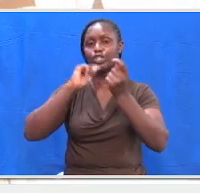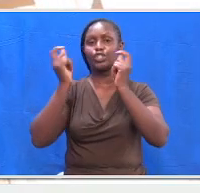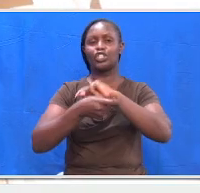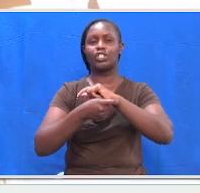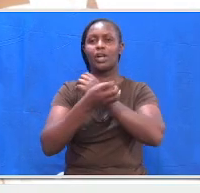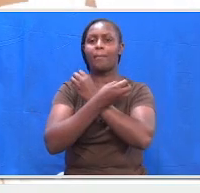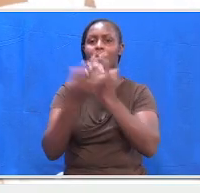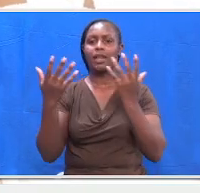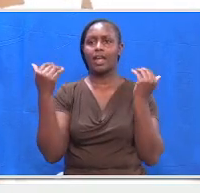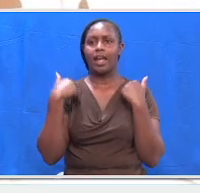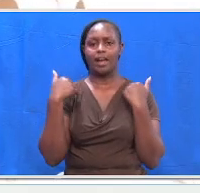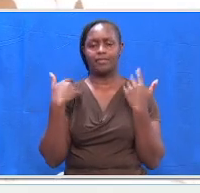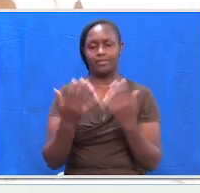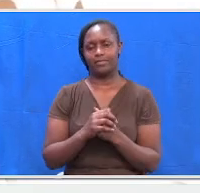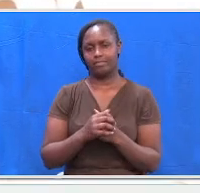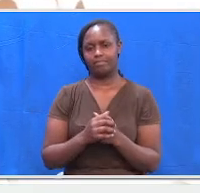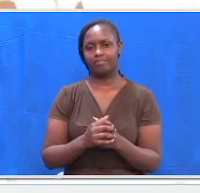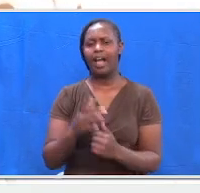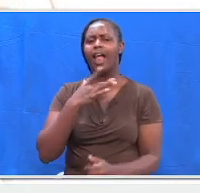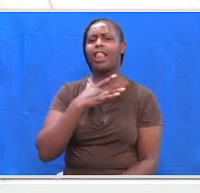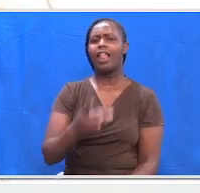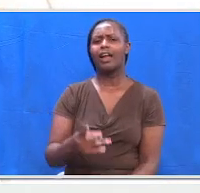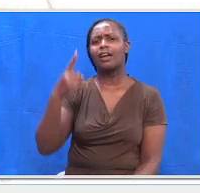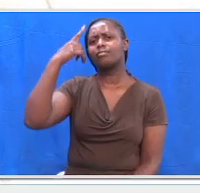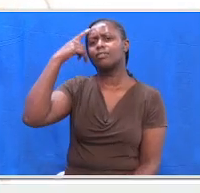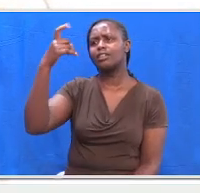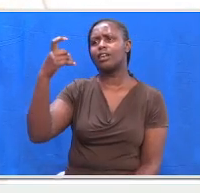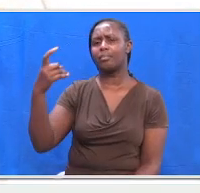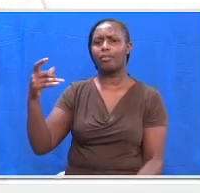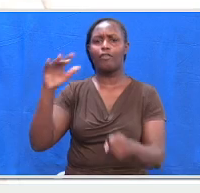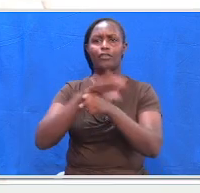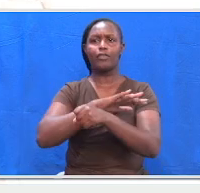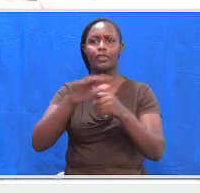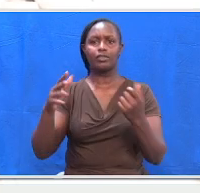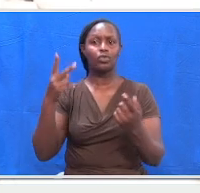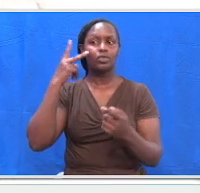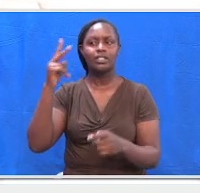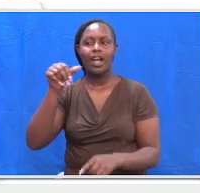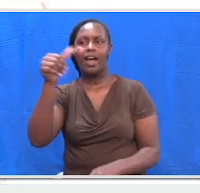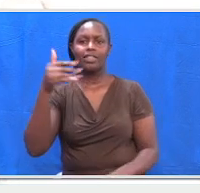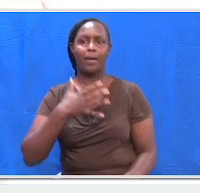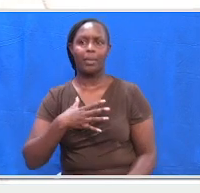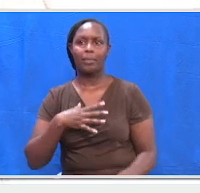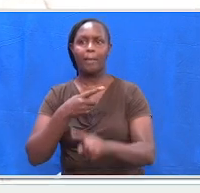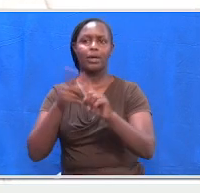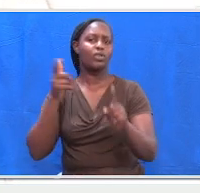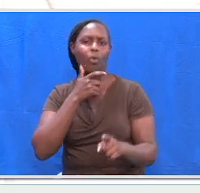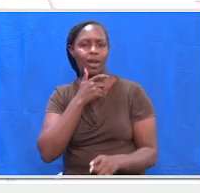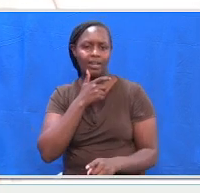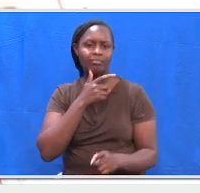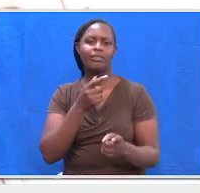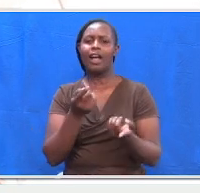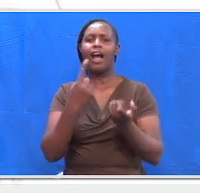ile tunaita ndoto nilikuwa ninazo ziomba, unaona kwa wenzako, lakini unasema huku kwetu tafukalini. Na